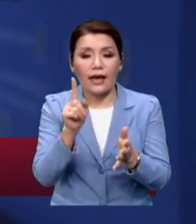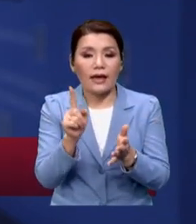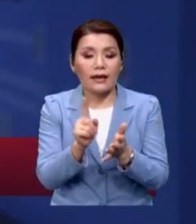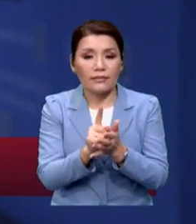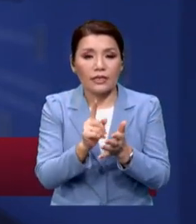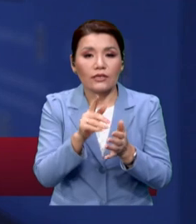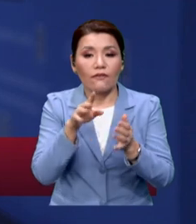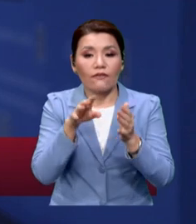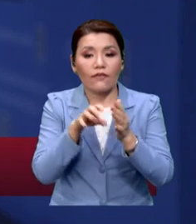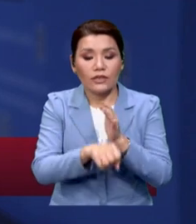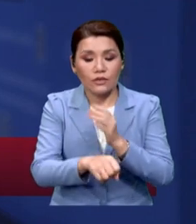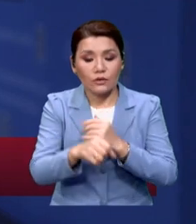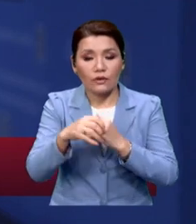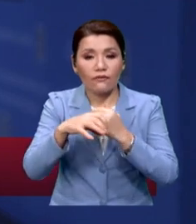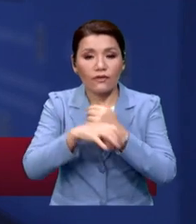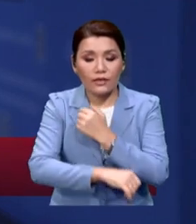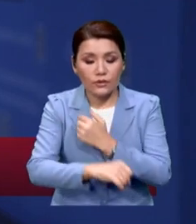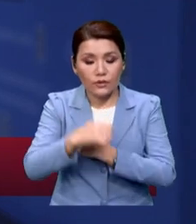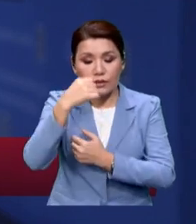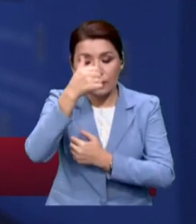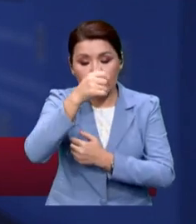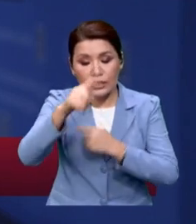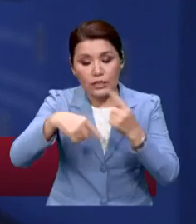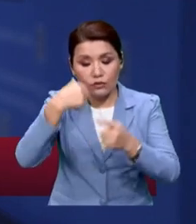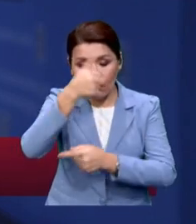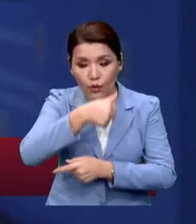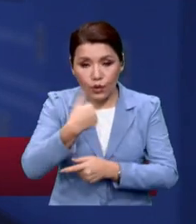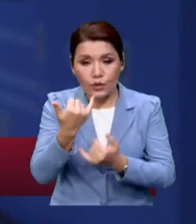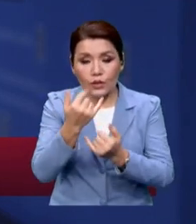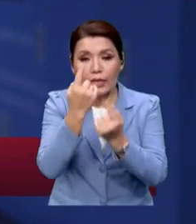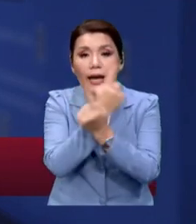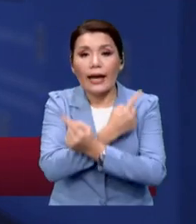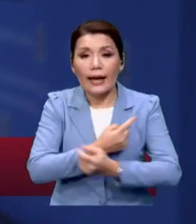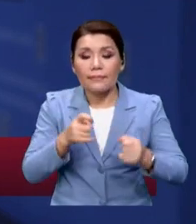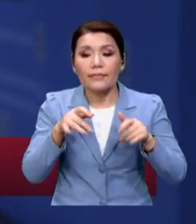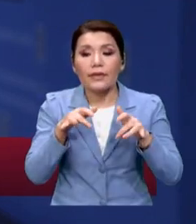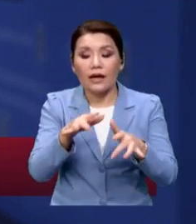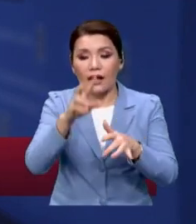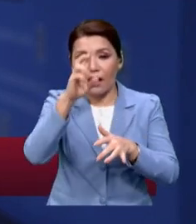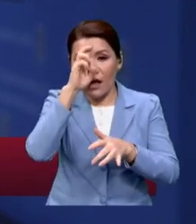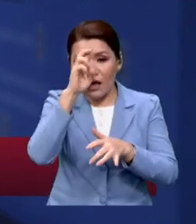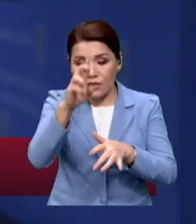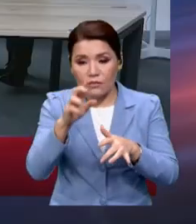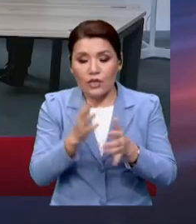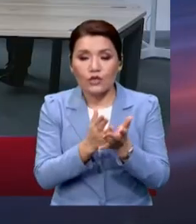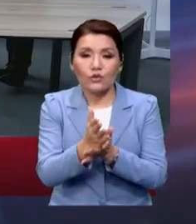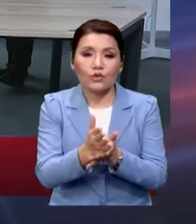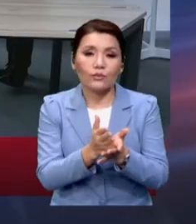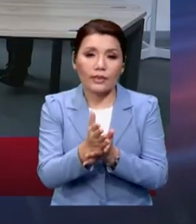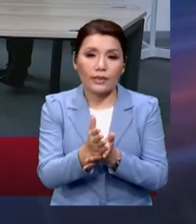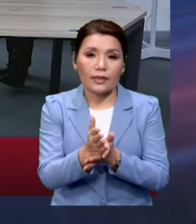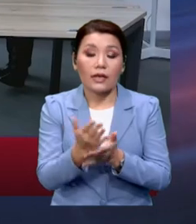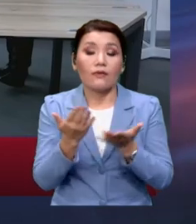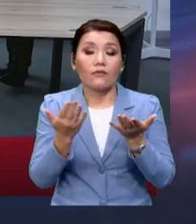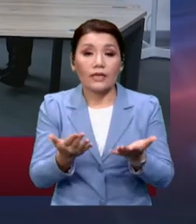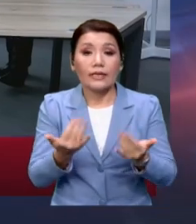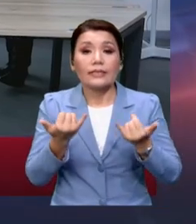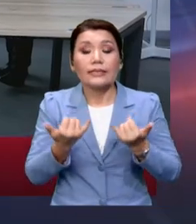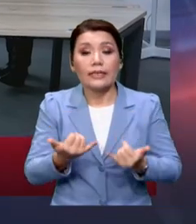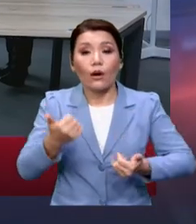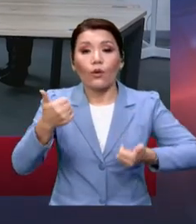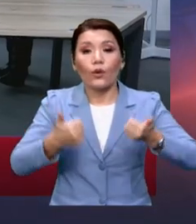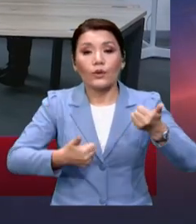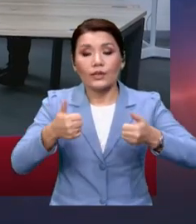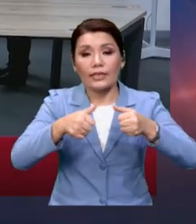к концу следующего года. Об этом сегодня сообщили в агентстве по делам государственной службы. То есть теперь